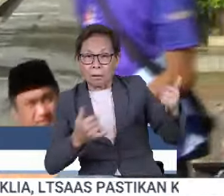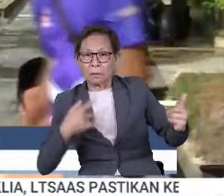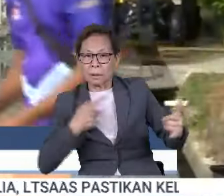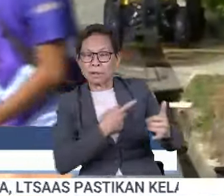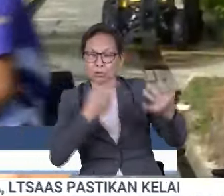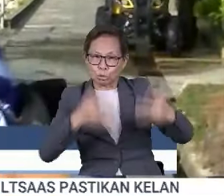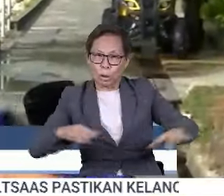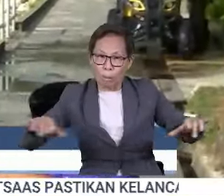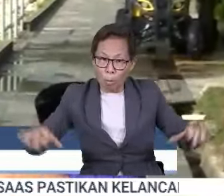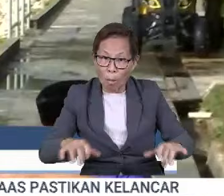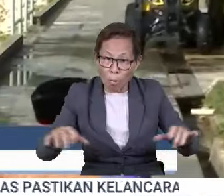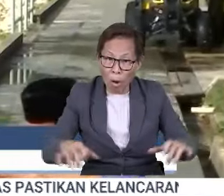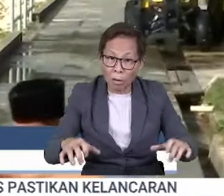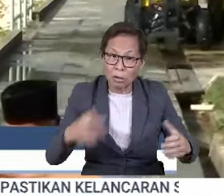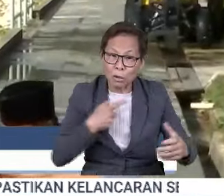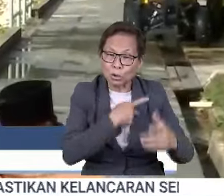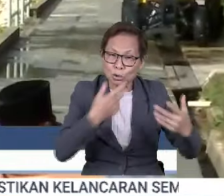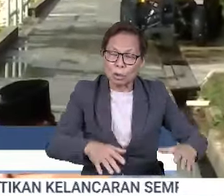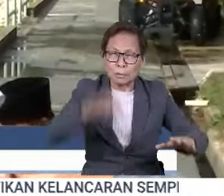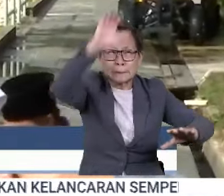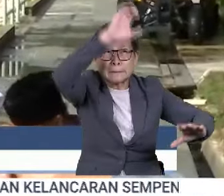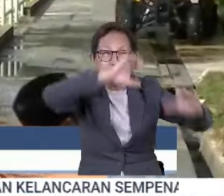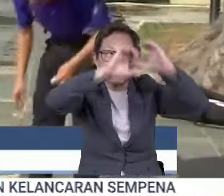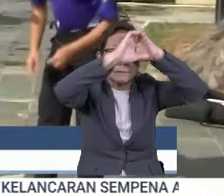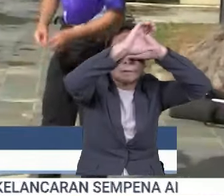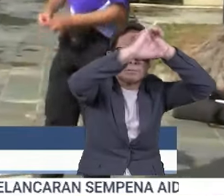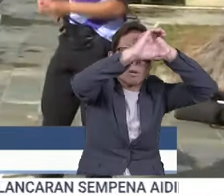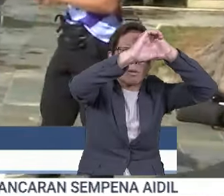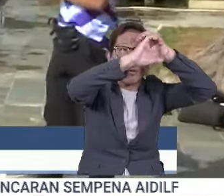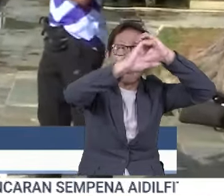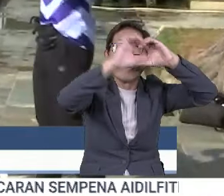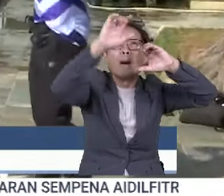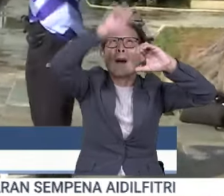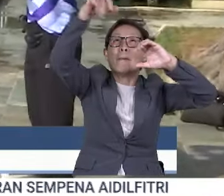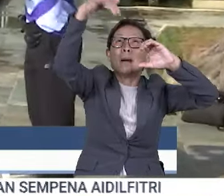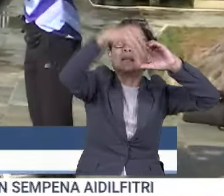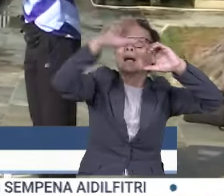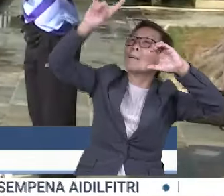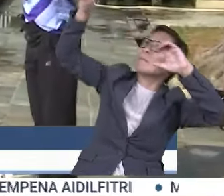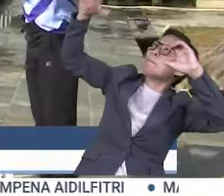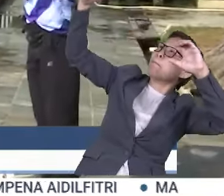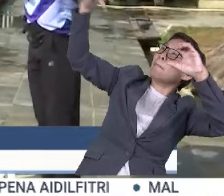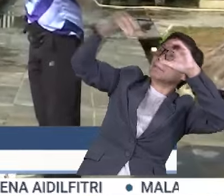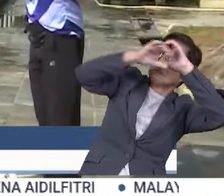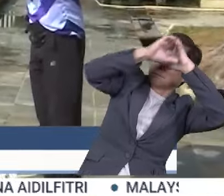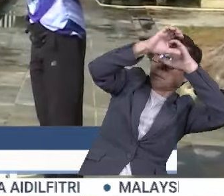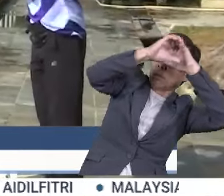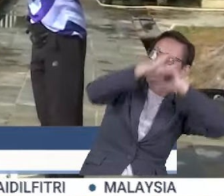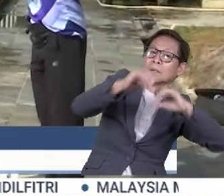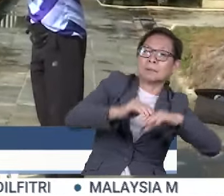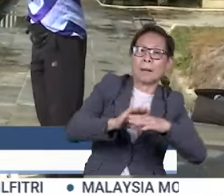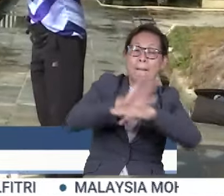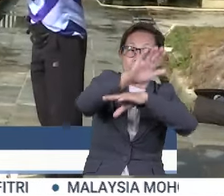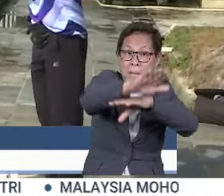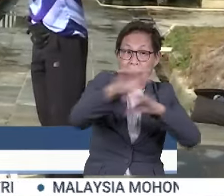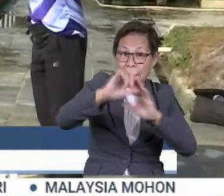membuat untuk menjejak data matahari. Untuk menjejak matahari, dan kita akan melihat pada sebelah